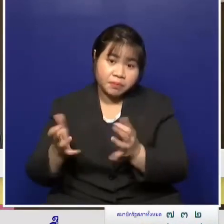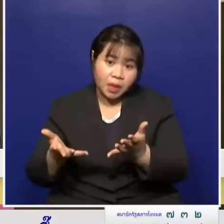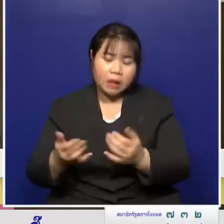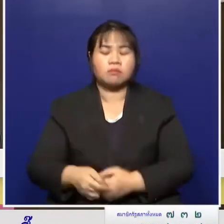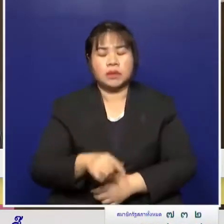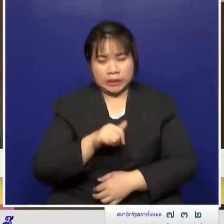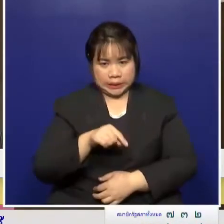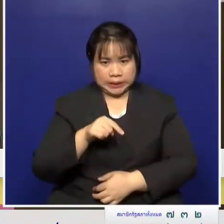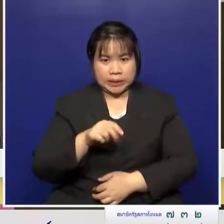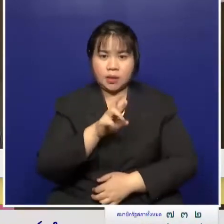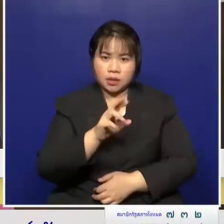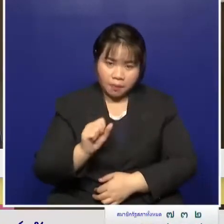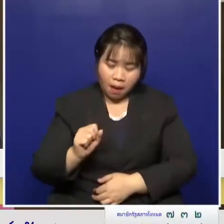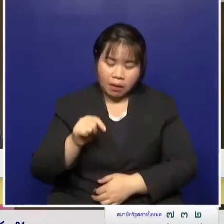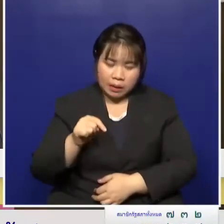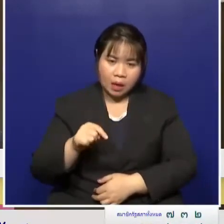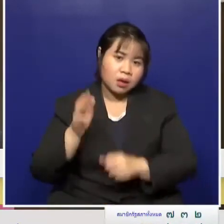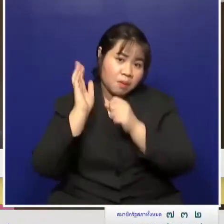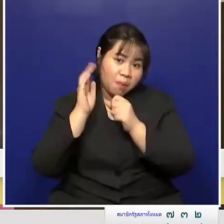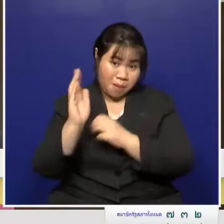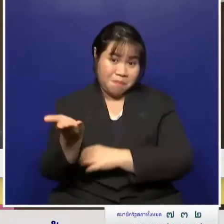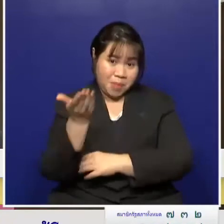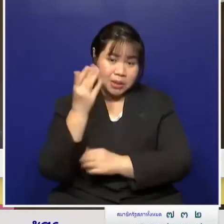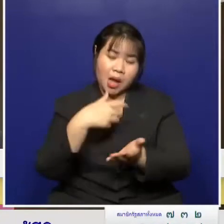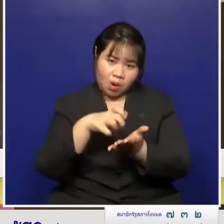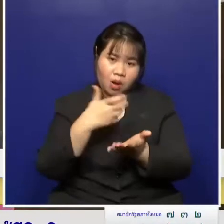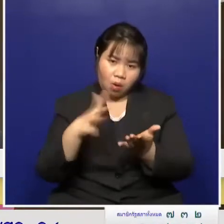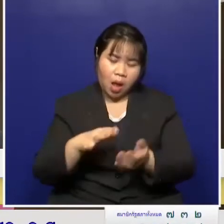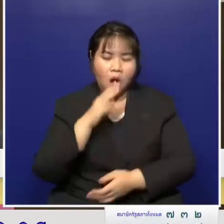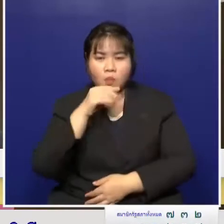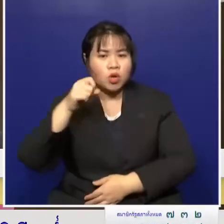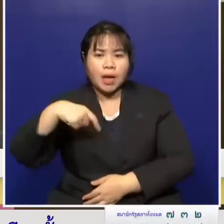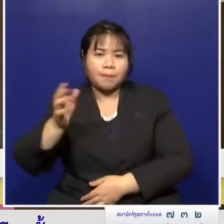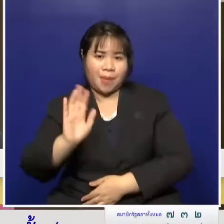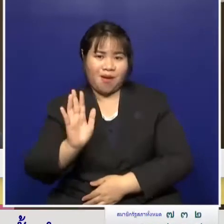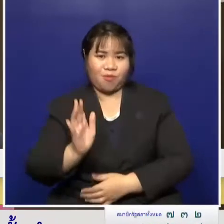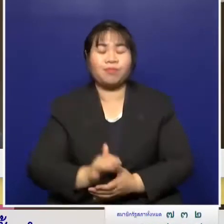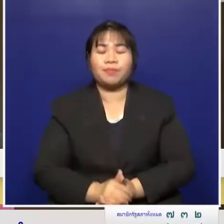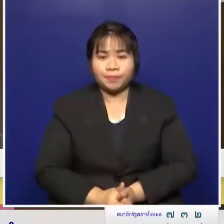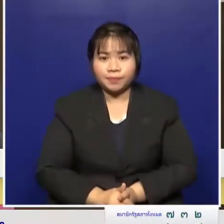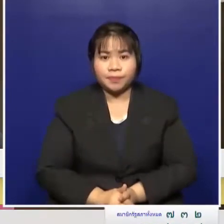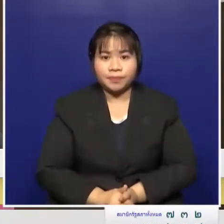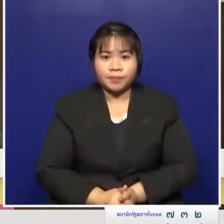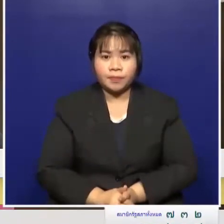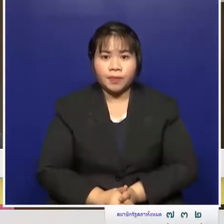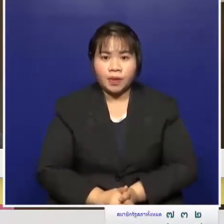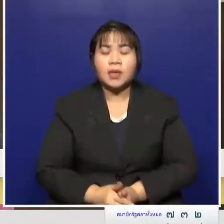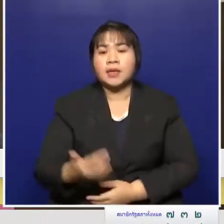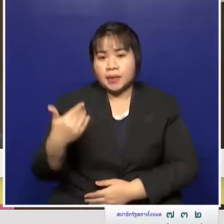าได้อภิปรายไปเมื่อเช้านี้ผมจะไม่อภิปรายซ้ำและนอกจ